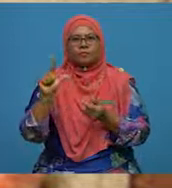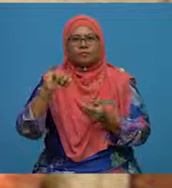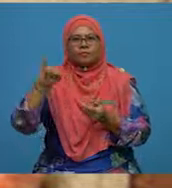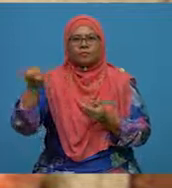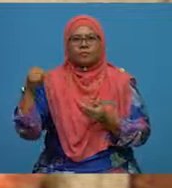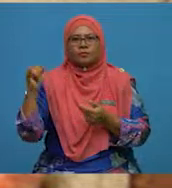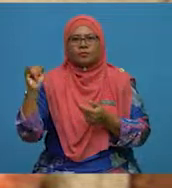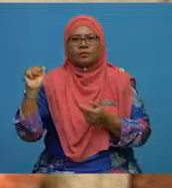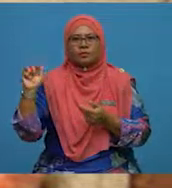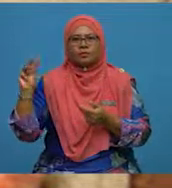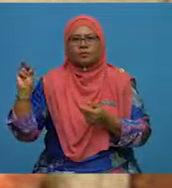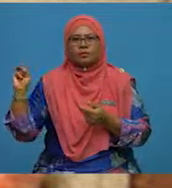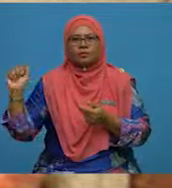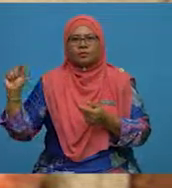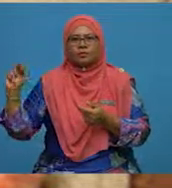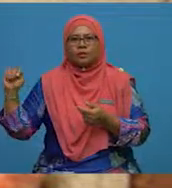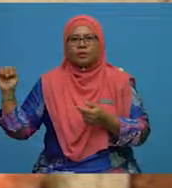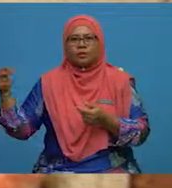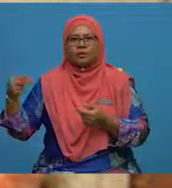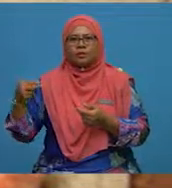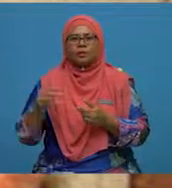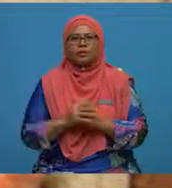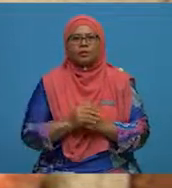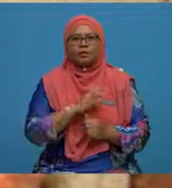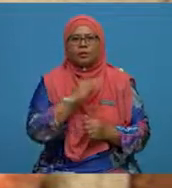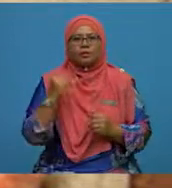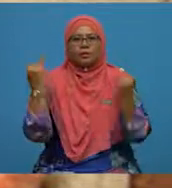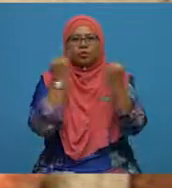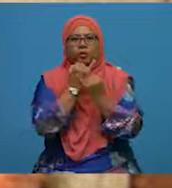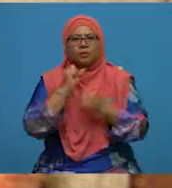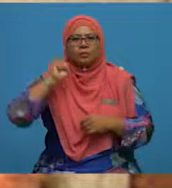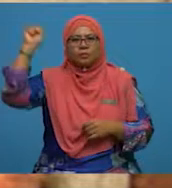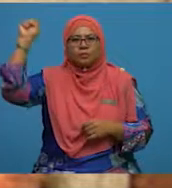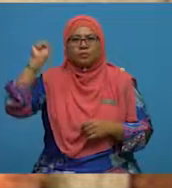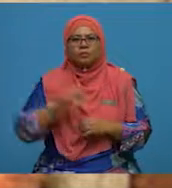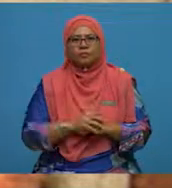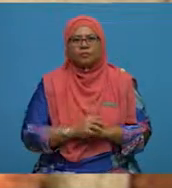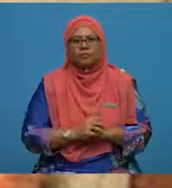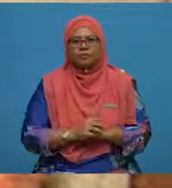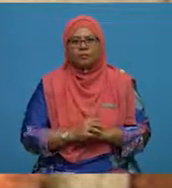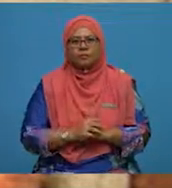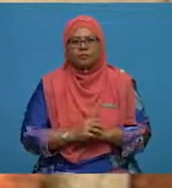iaitu Pan-Islamisme dan perjuangan kemerdekaan.